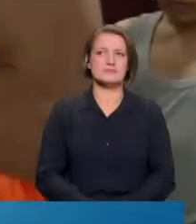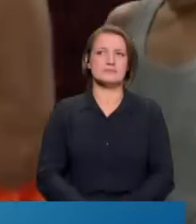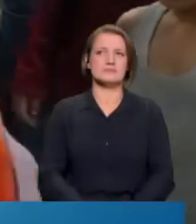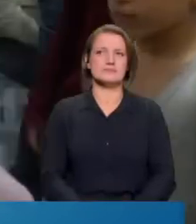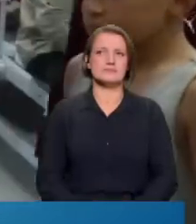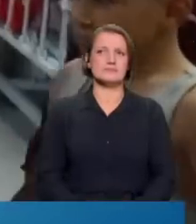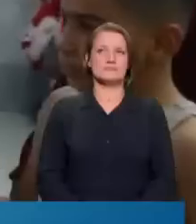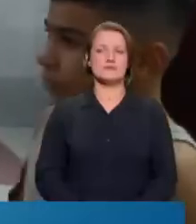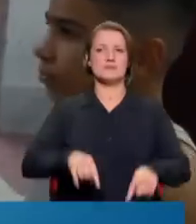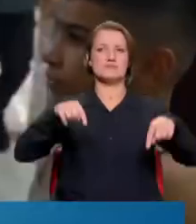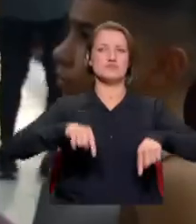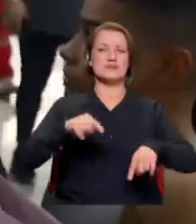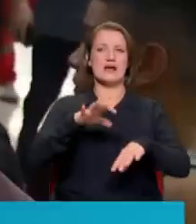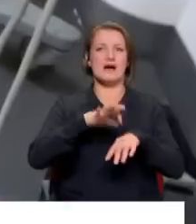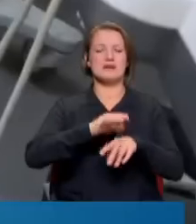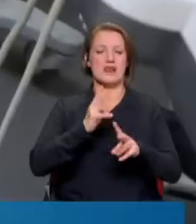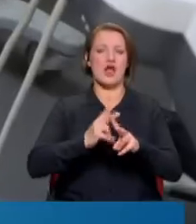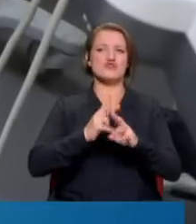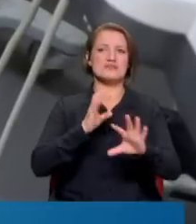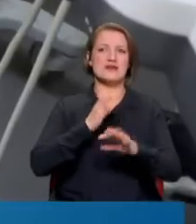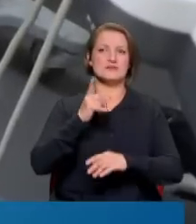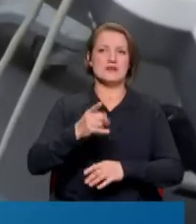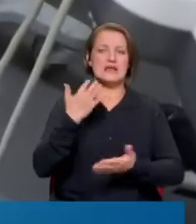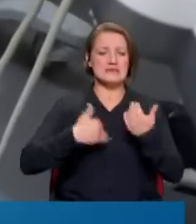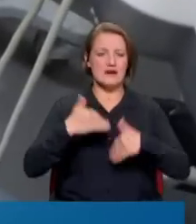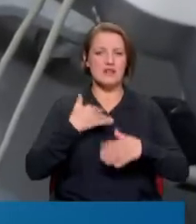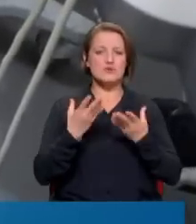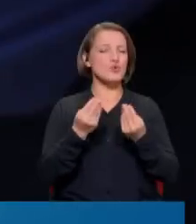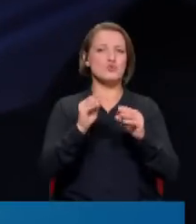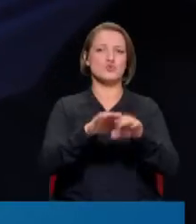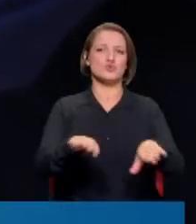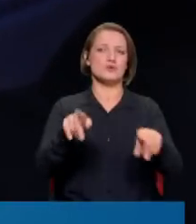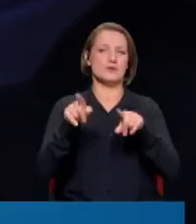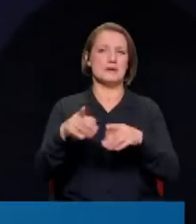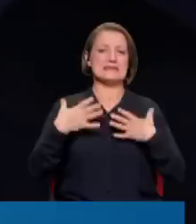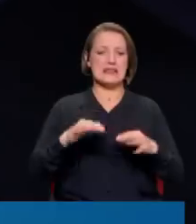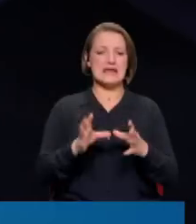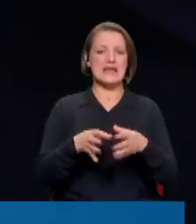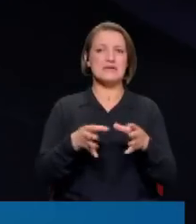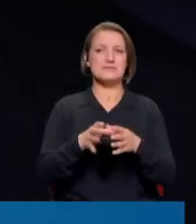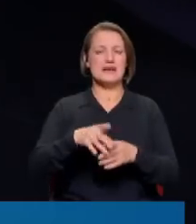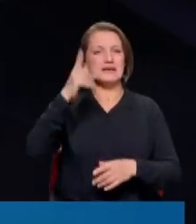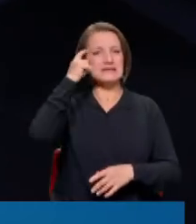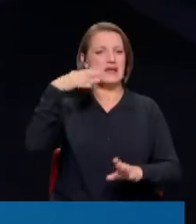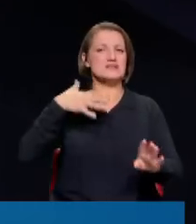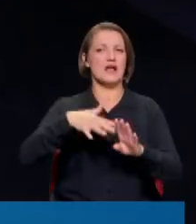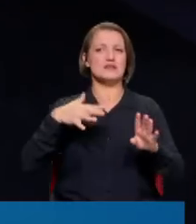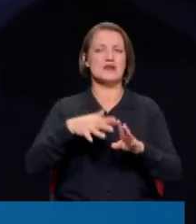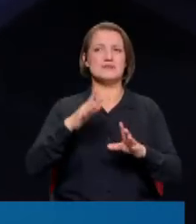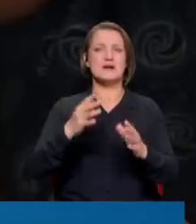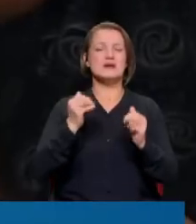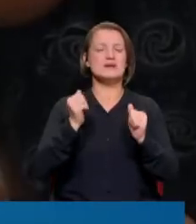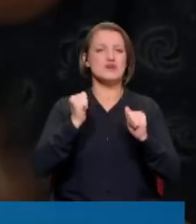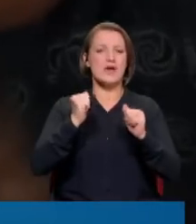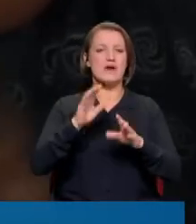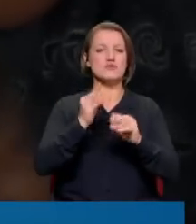olursunuz Burası da hastanenin acil servisi yaralıların ekipleri İsrail saldırılarından sağa